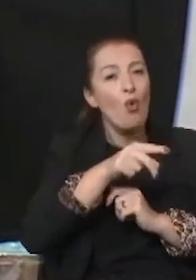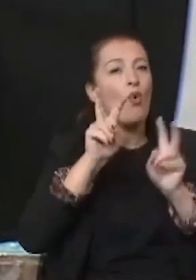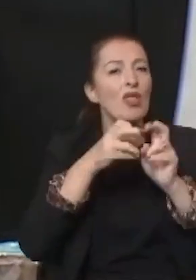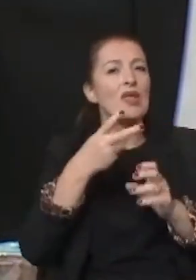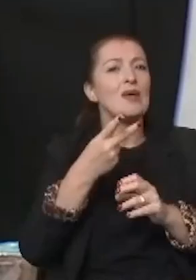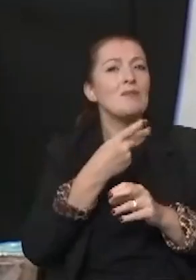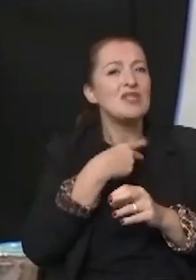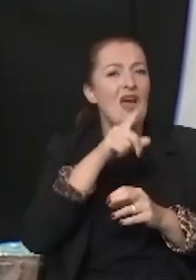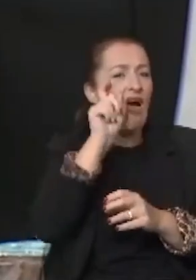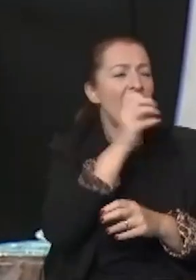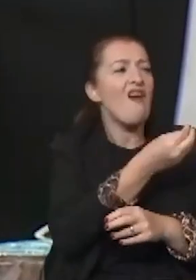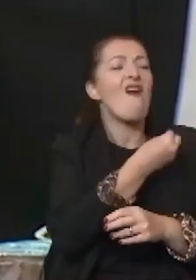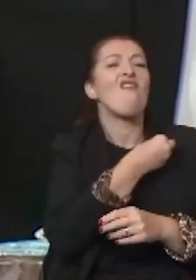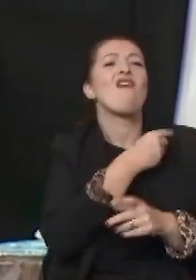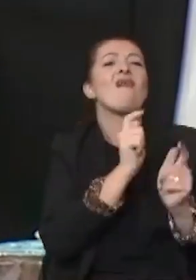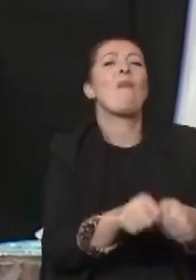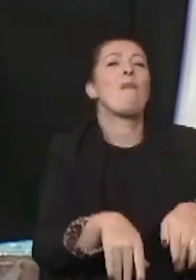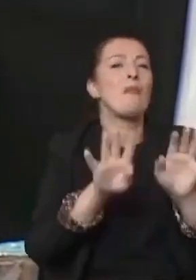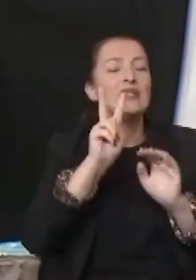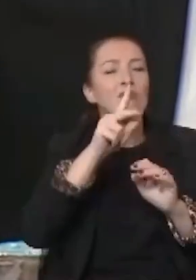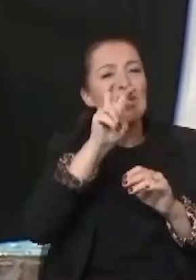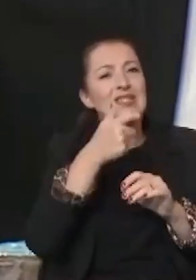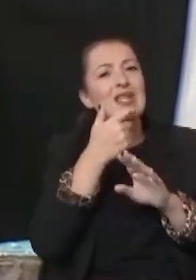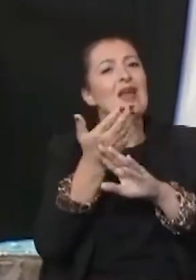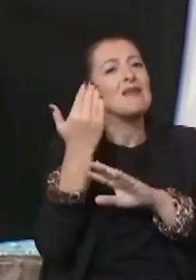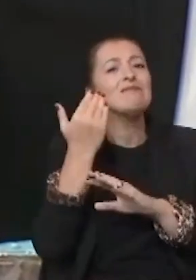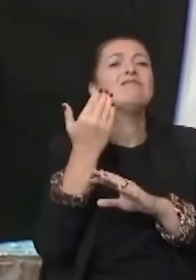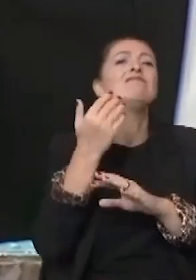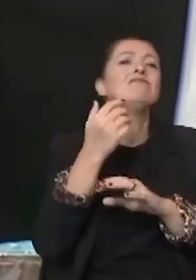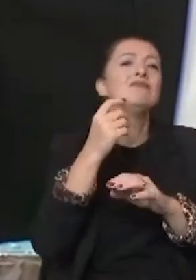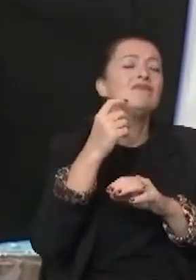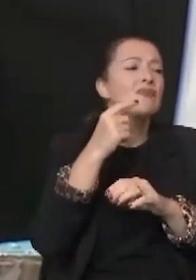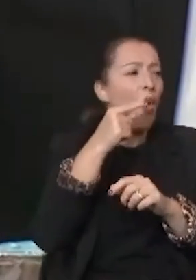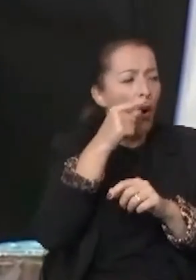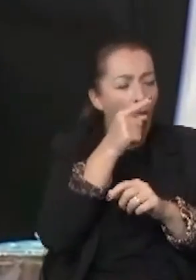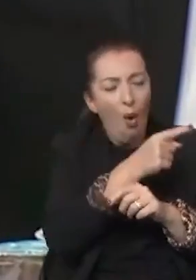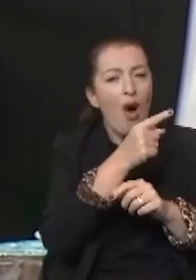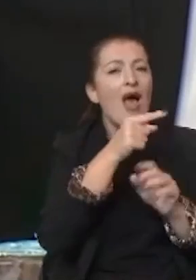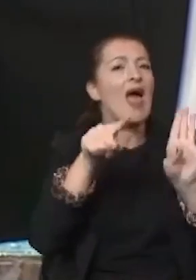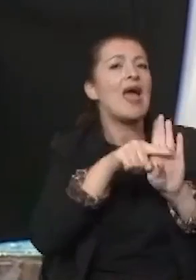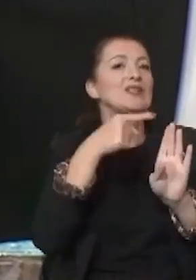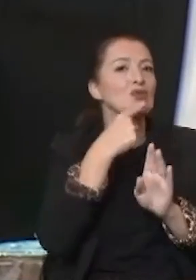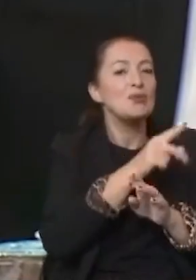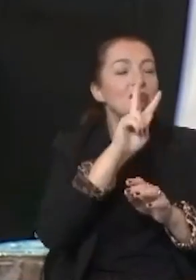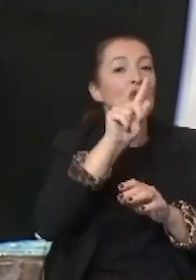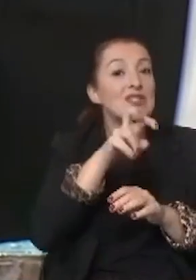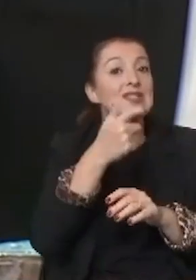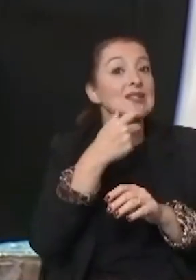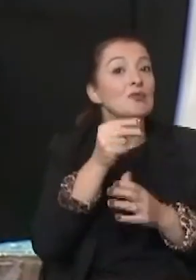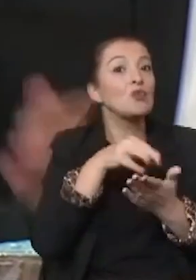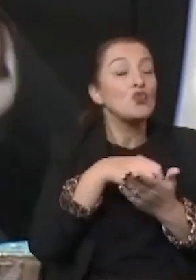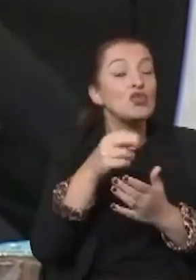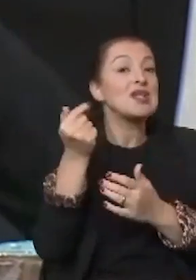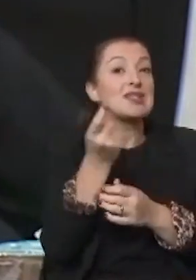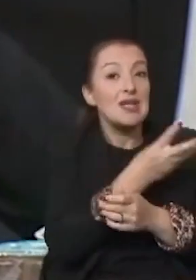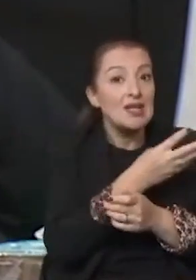verecek partidir. Yani 2018 yılın hani önceki yılları bıraktım. Yani Can Bey eksik bile söylemiş. 2018 yılı bütçe